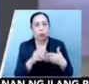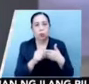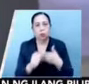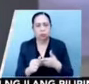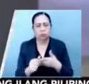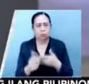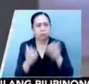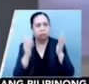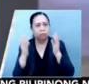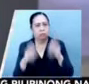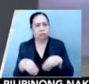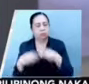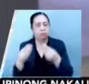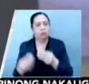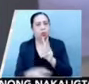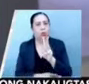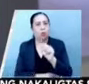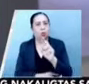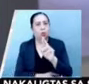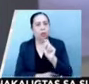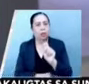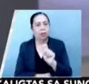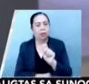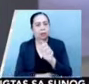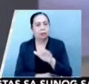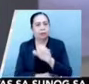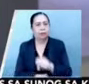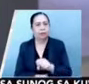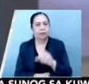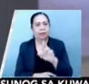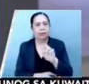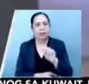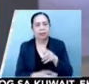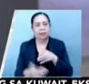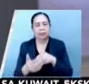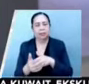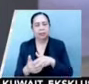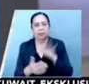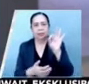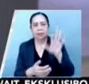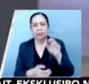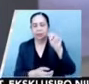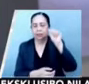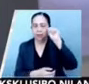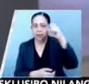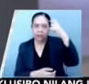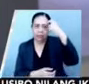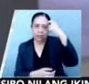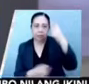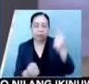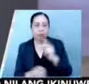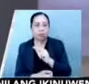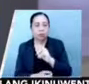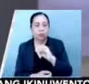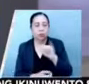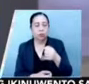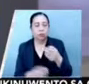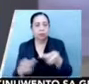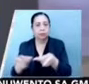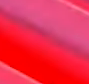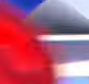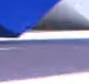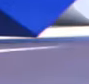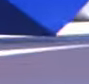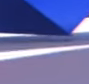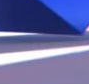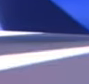ng warrant of arrest laban kay Pastor Apollo Kibuloy sa Kingdom of Jesus Christ compound. Nakatutok si Mari